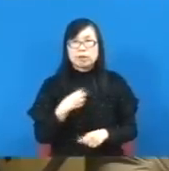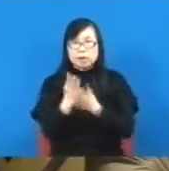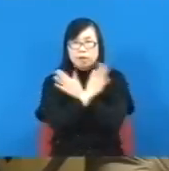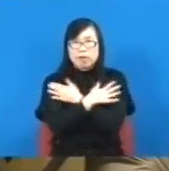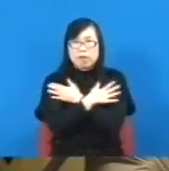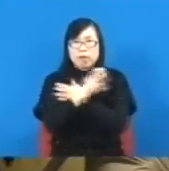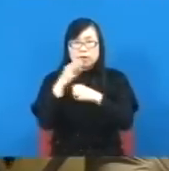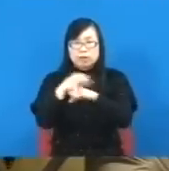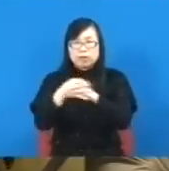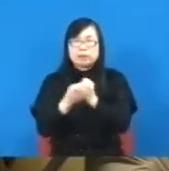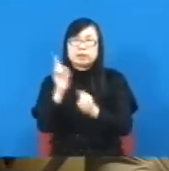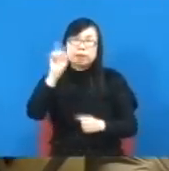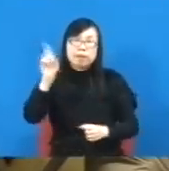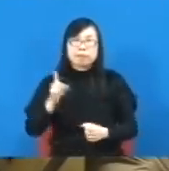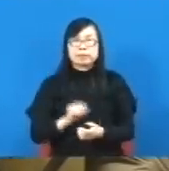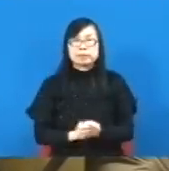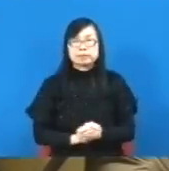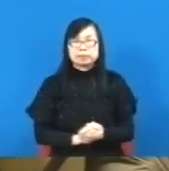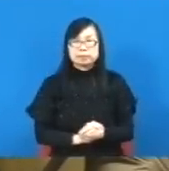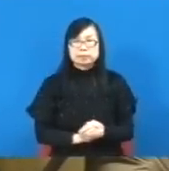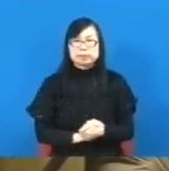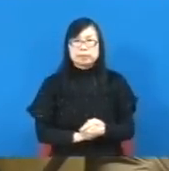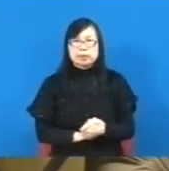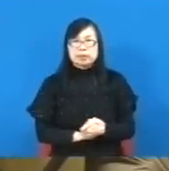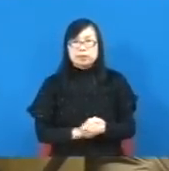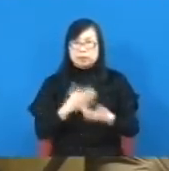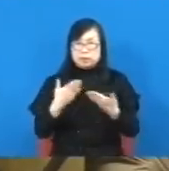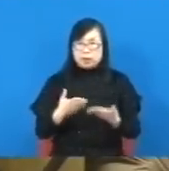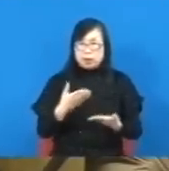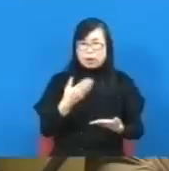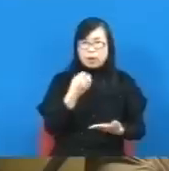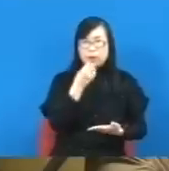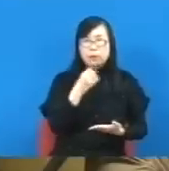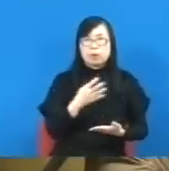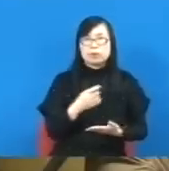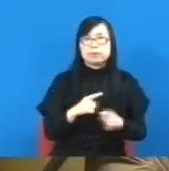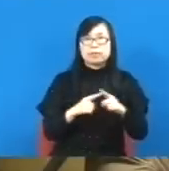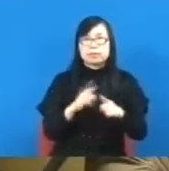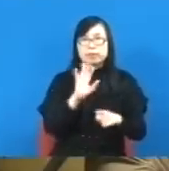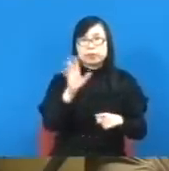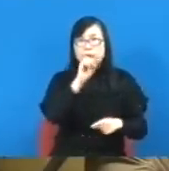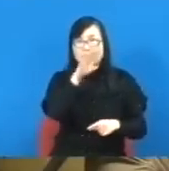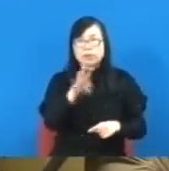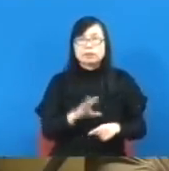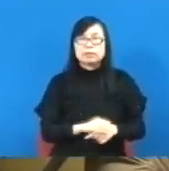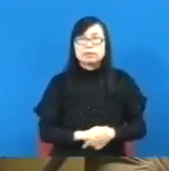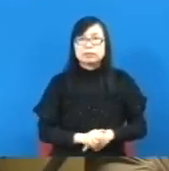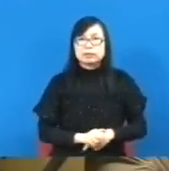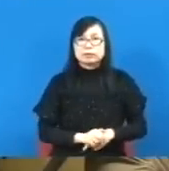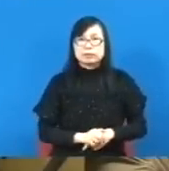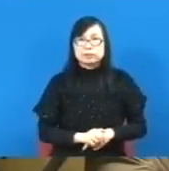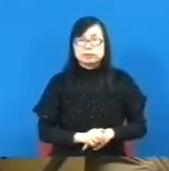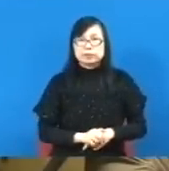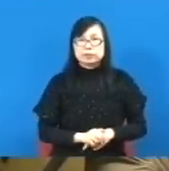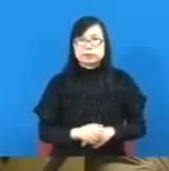嘅嘢係點樣咧？ 啊， 即係本土都係㗎。即係如果大家香港人唔會講㗎嘛。 嗯。 唔會講我香